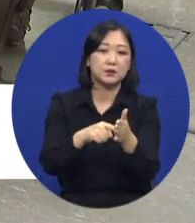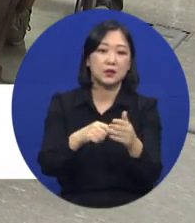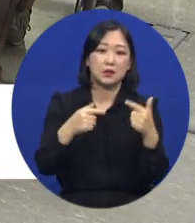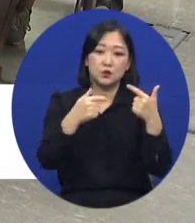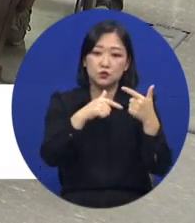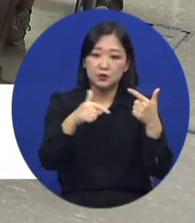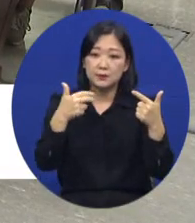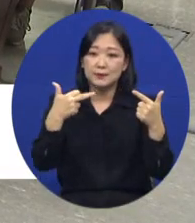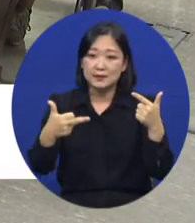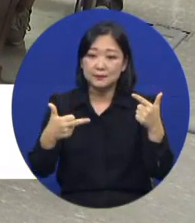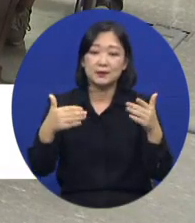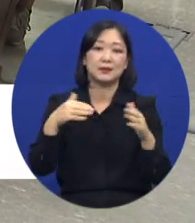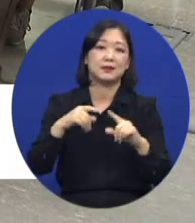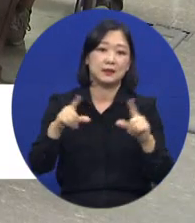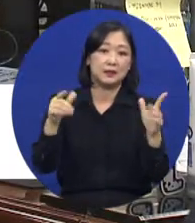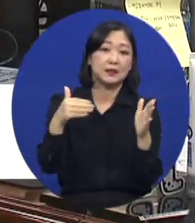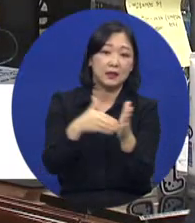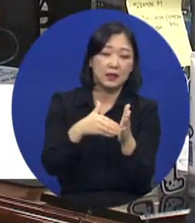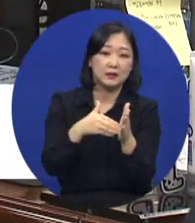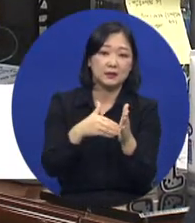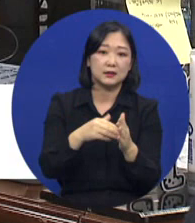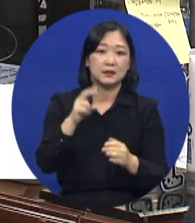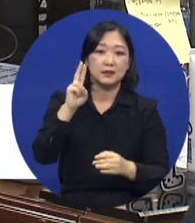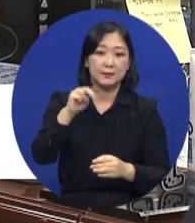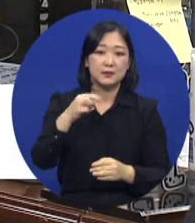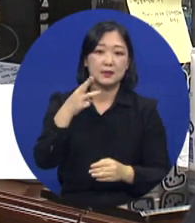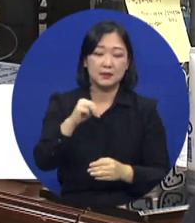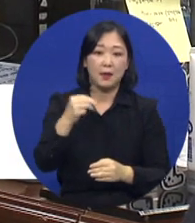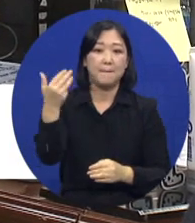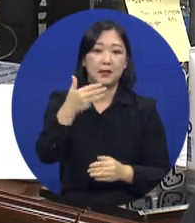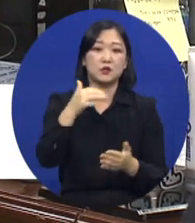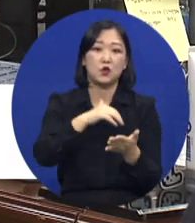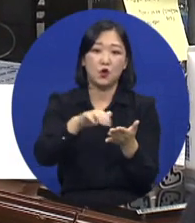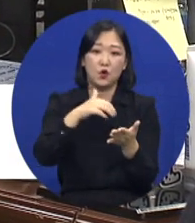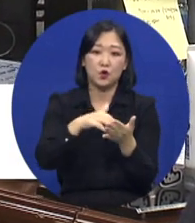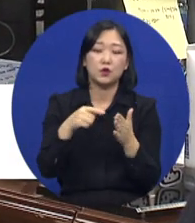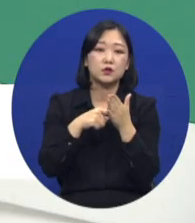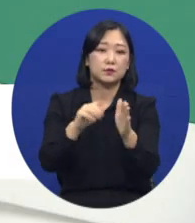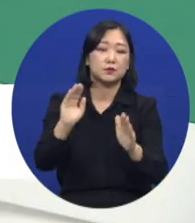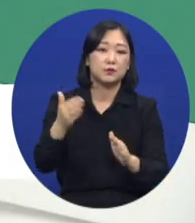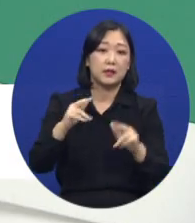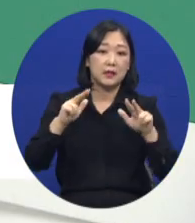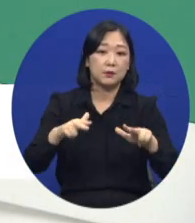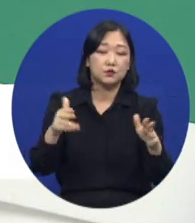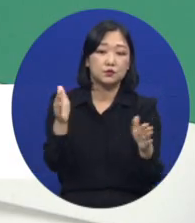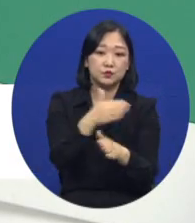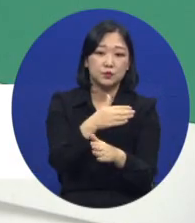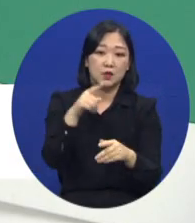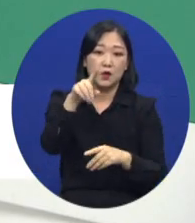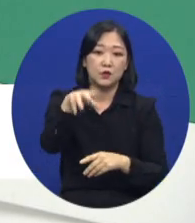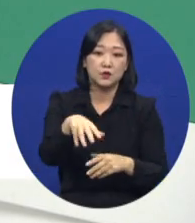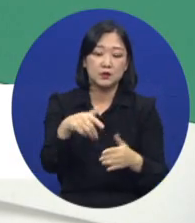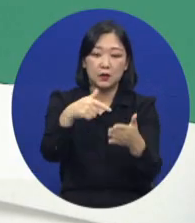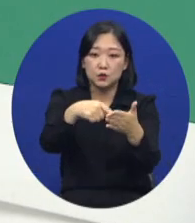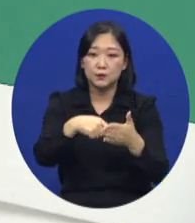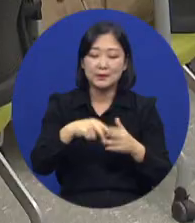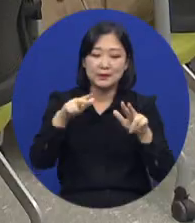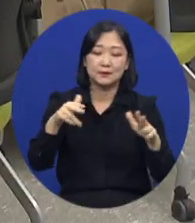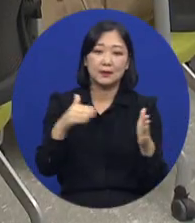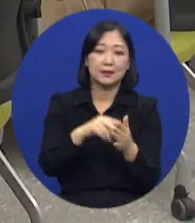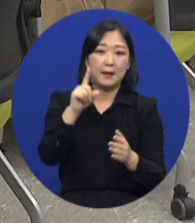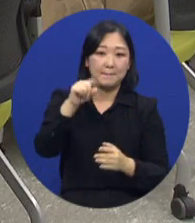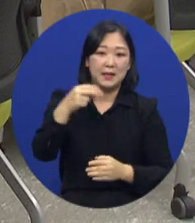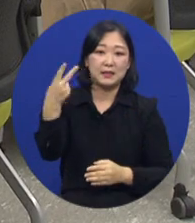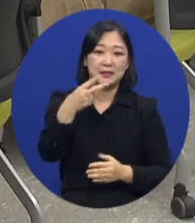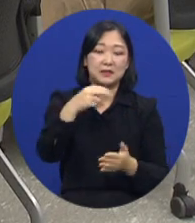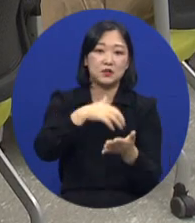6일부터 12일까지 31만 8천여 건이 접수됐고, 이번 주부터 시작된 현장 접수에서는 지금까지 1만